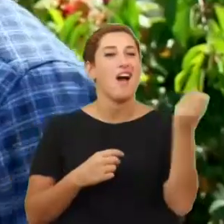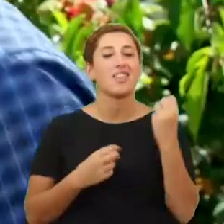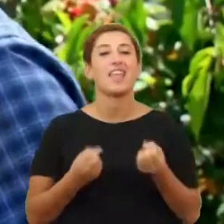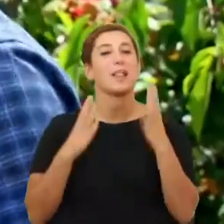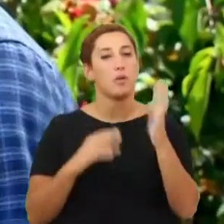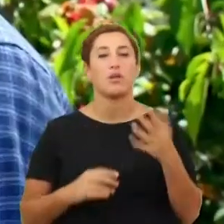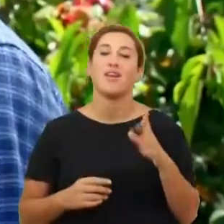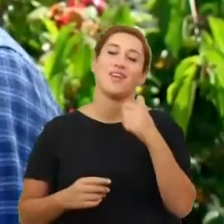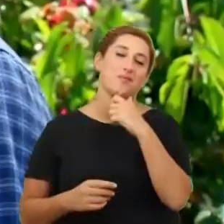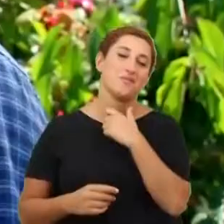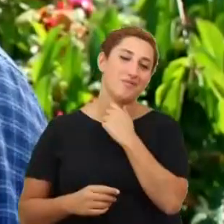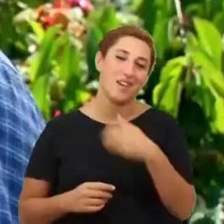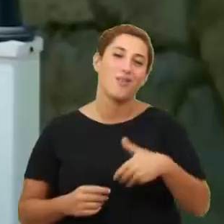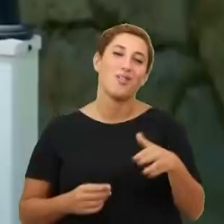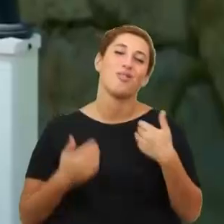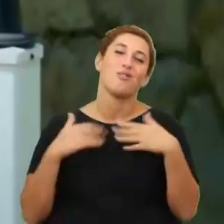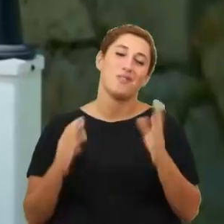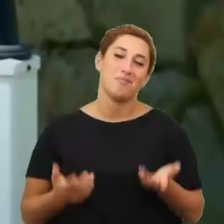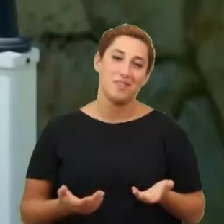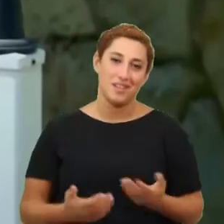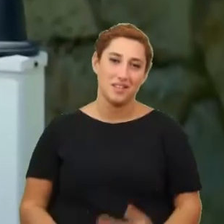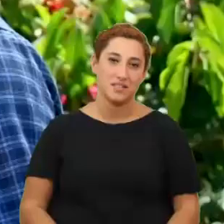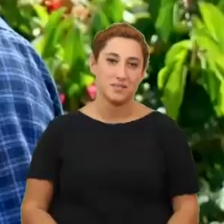Ya Allah aşkına güldürme beni Şükrü Efendi ya.